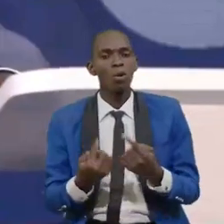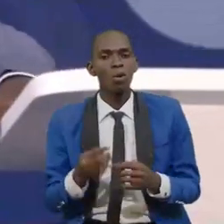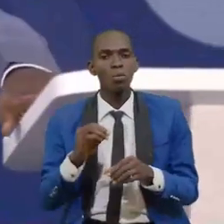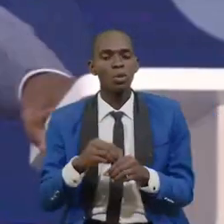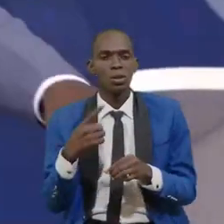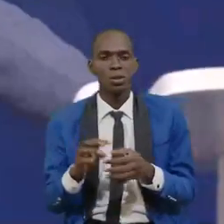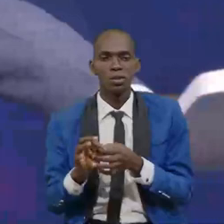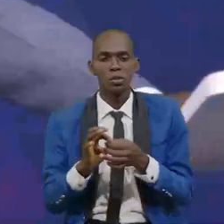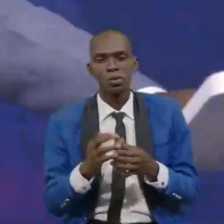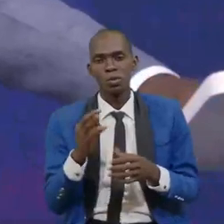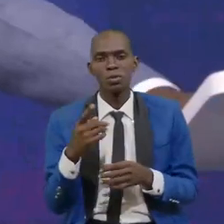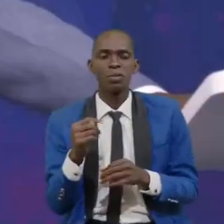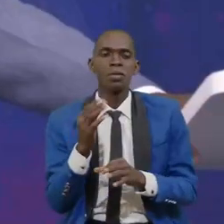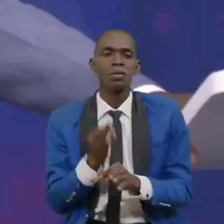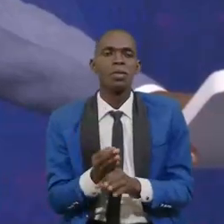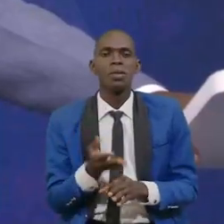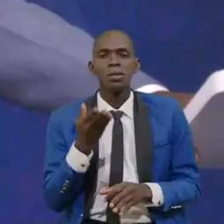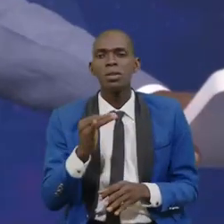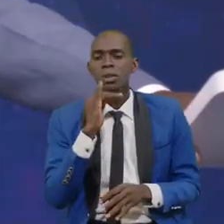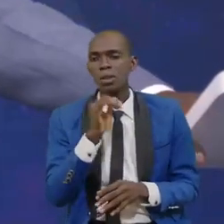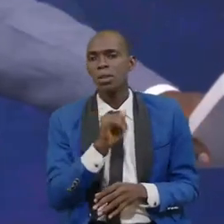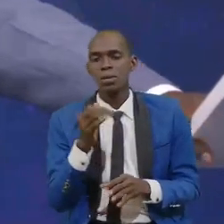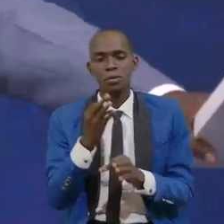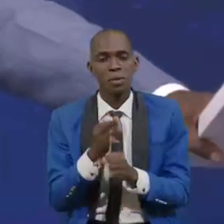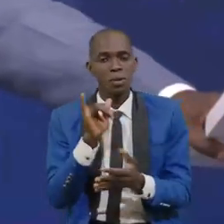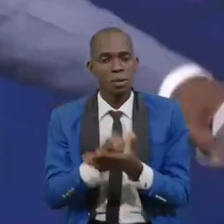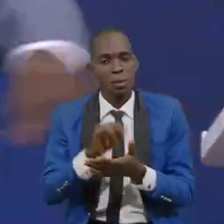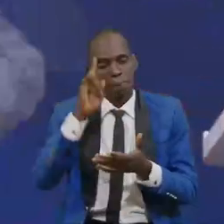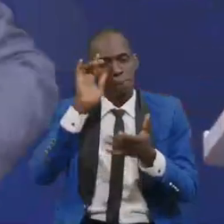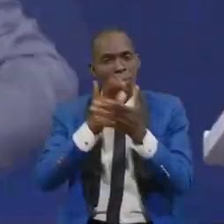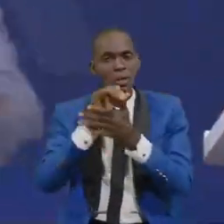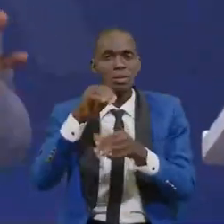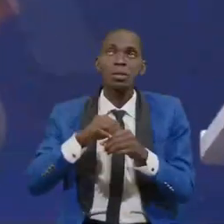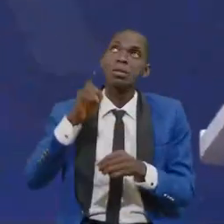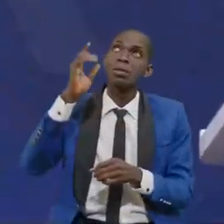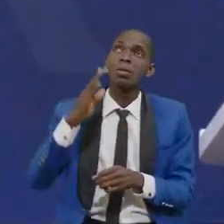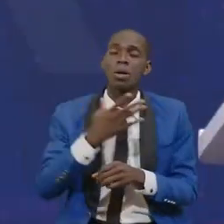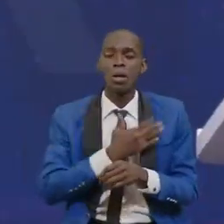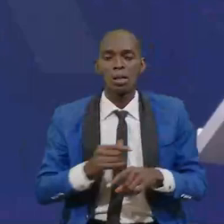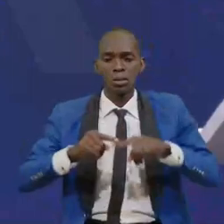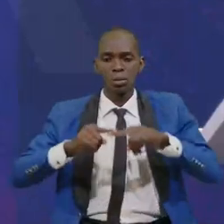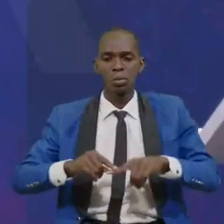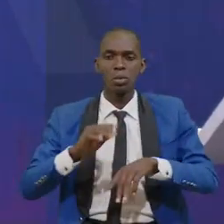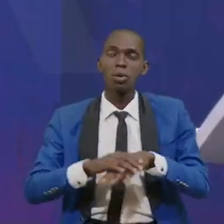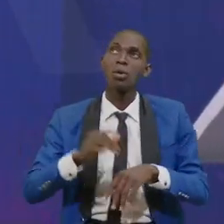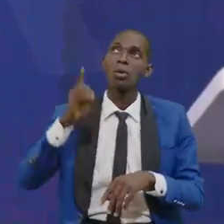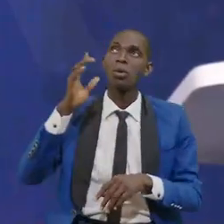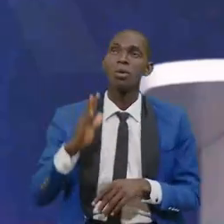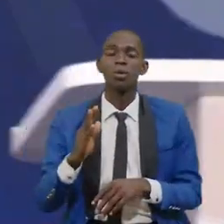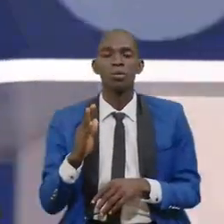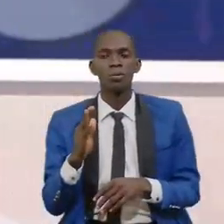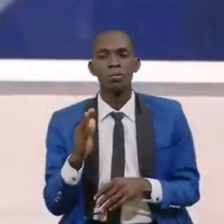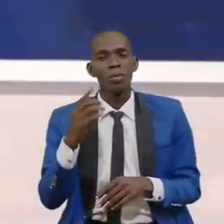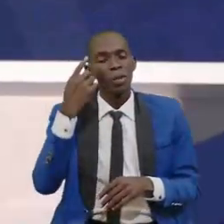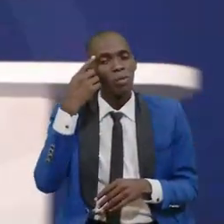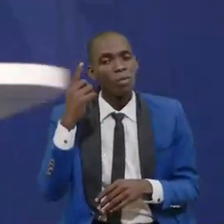tous parvenus à l'unité de la foi. C'est la foi qui croit en Dieu et qui s'appuie sur Dieu, qui dépend de